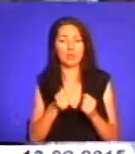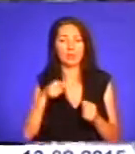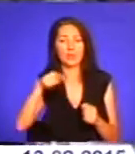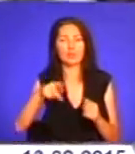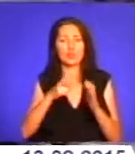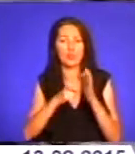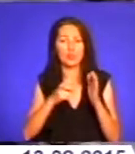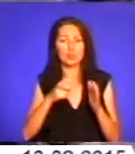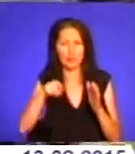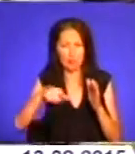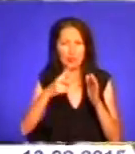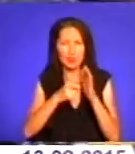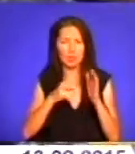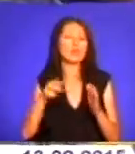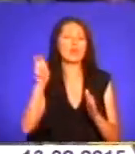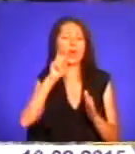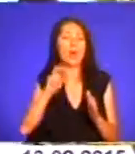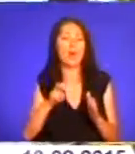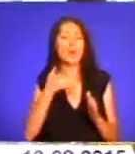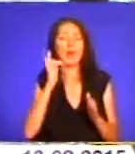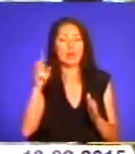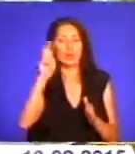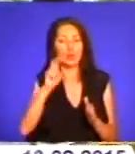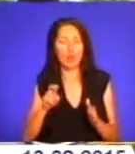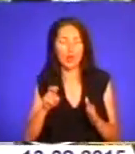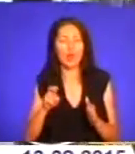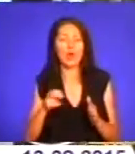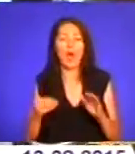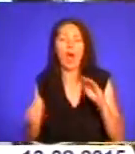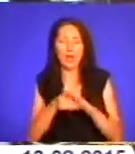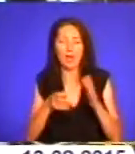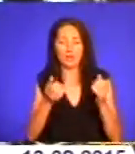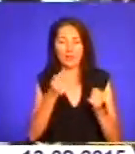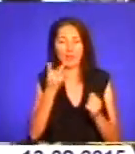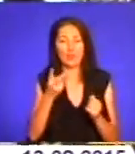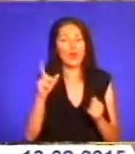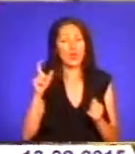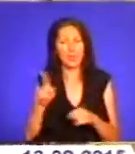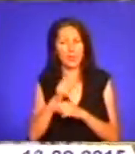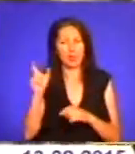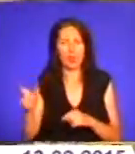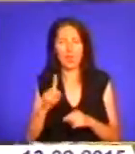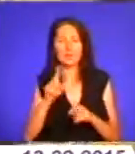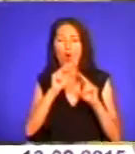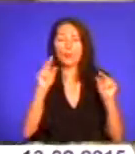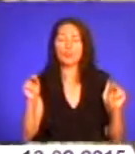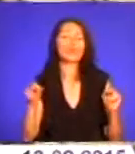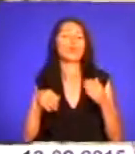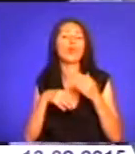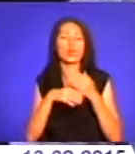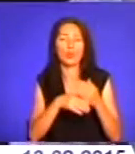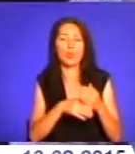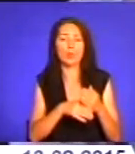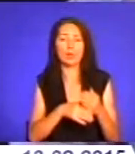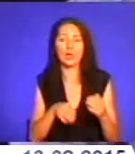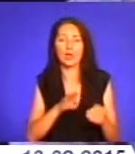1700 американських доларів хабаря взяли двоє тернополян за обіцянку посприяти в ухиленні від мобілізації. Співробітником МВС України в